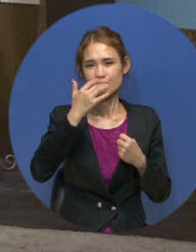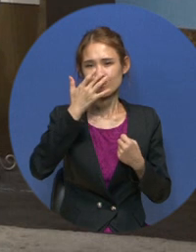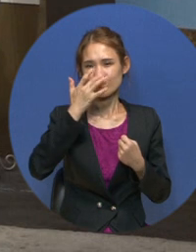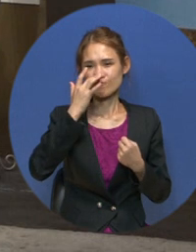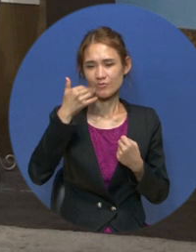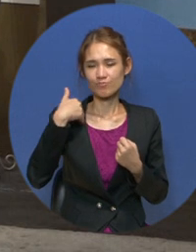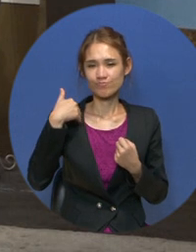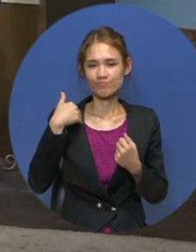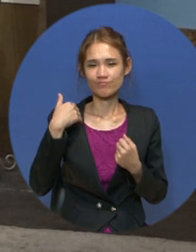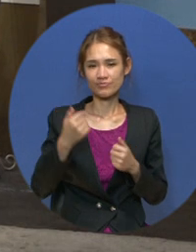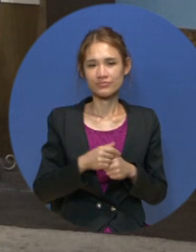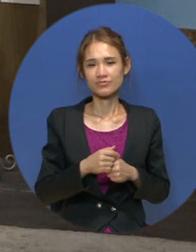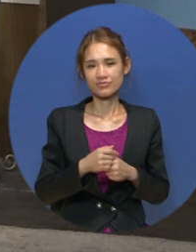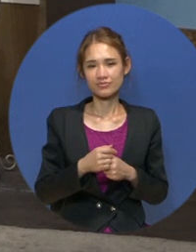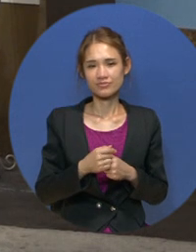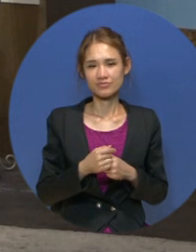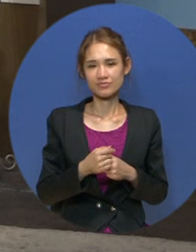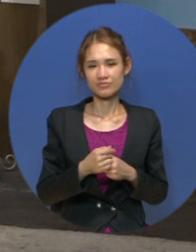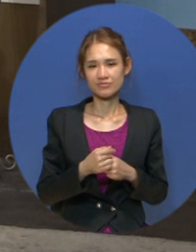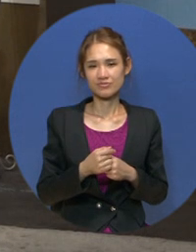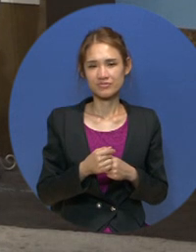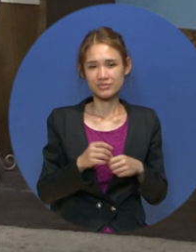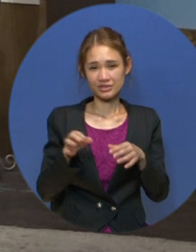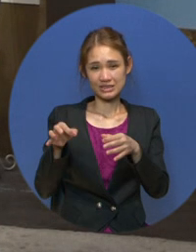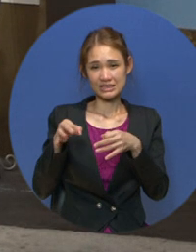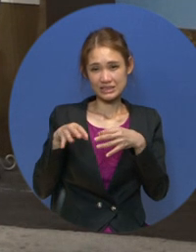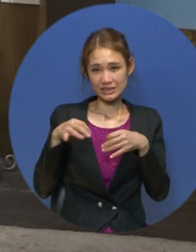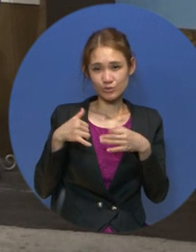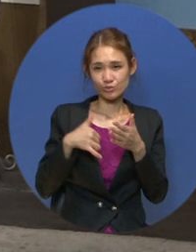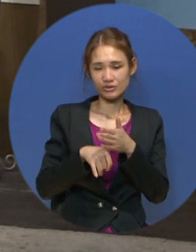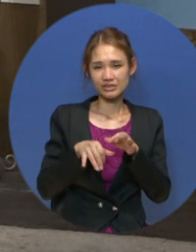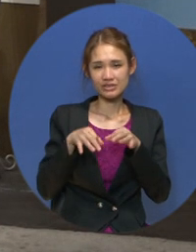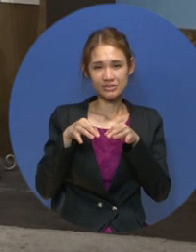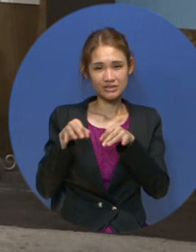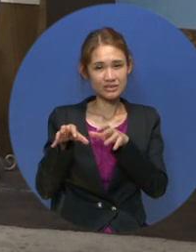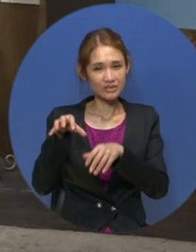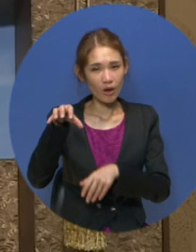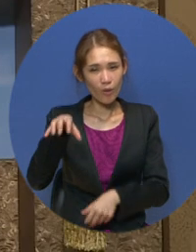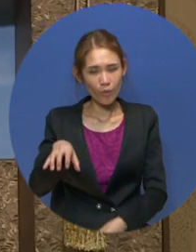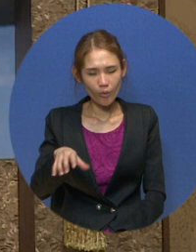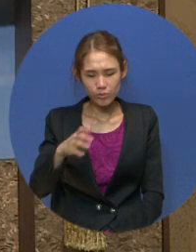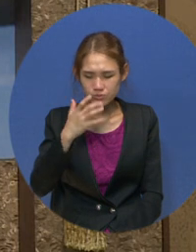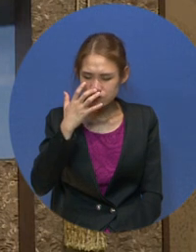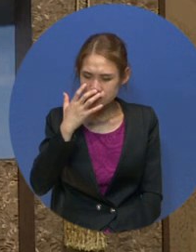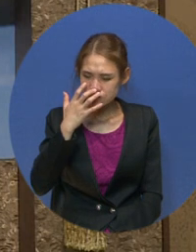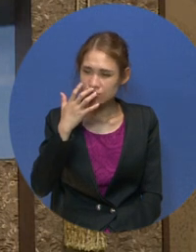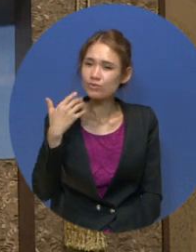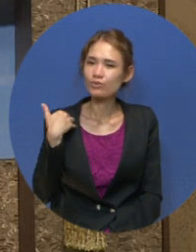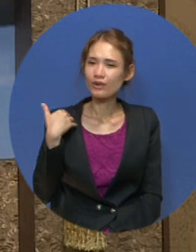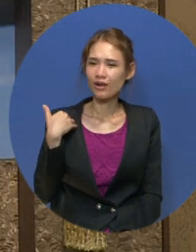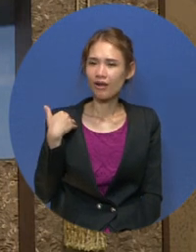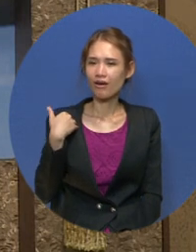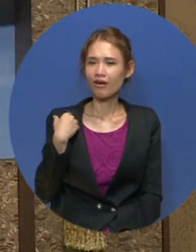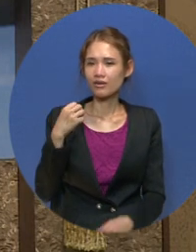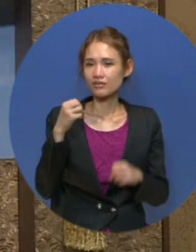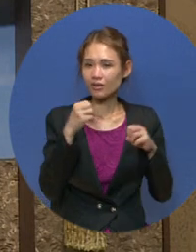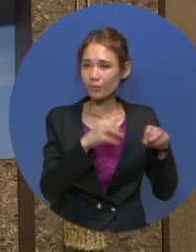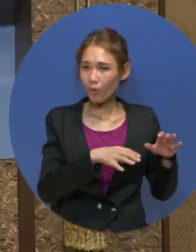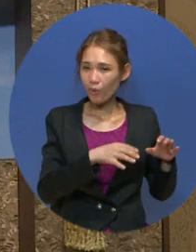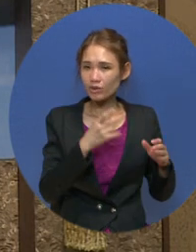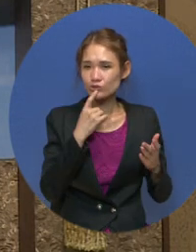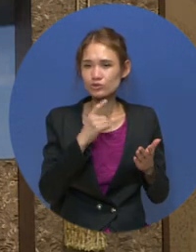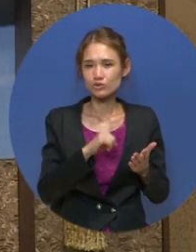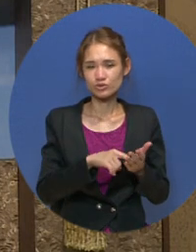잘 모르시고 또 기증품들을 이렇게 기증할 곳을 모르셔서 또 그냥 쉽게 버리게 되는